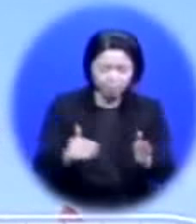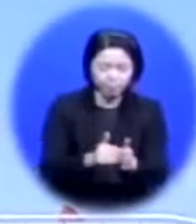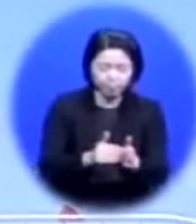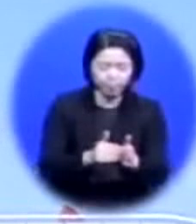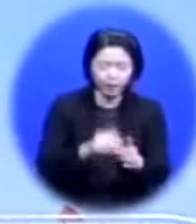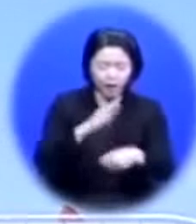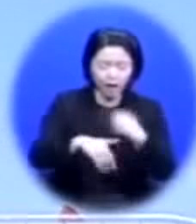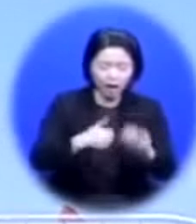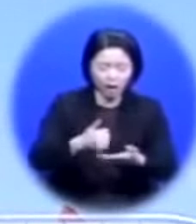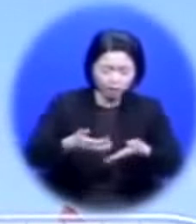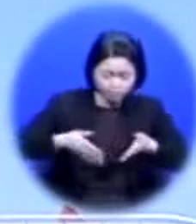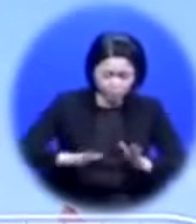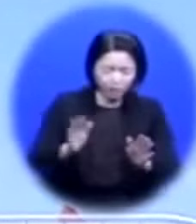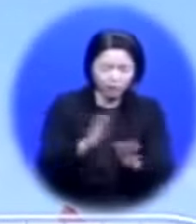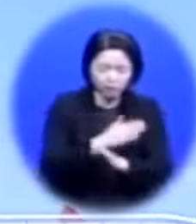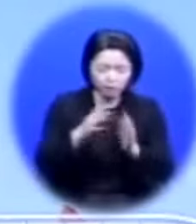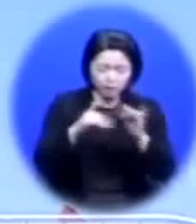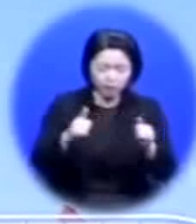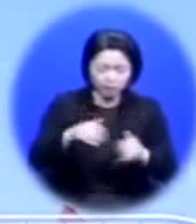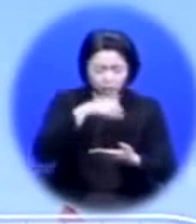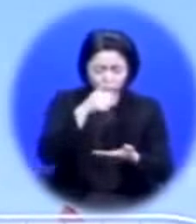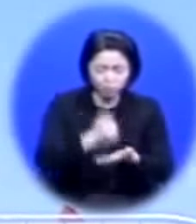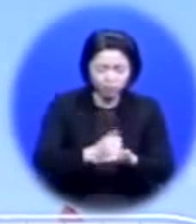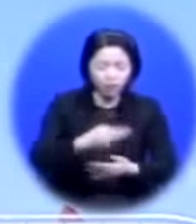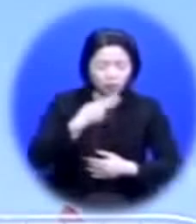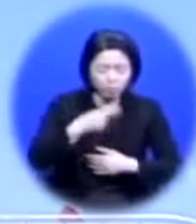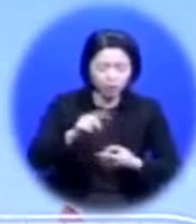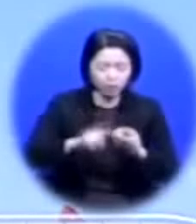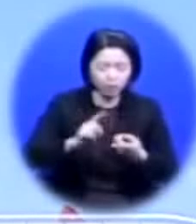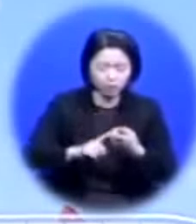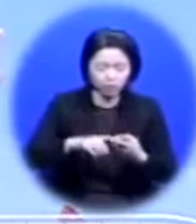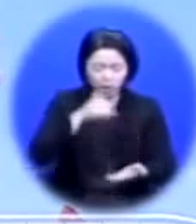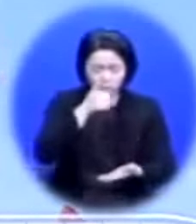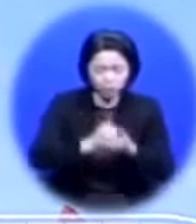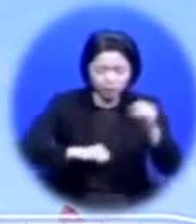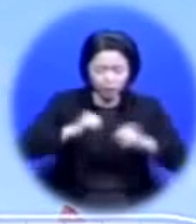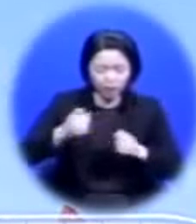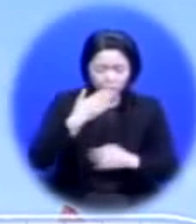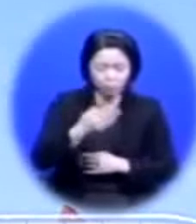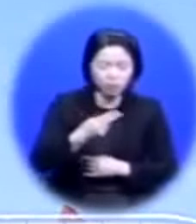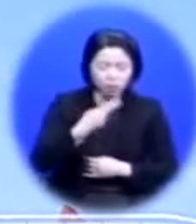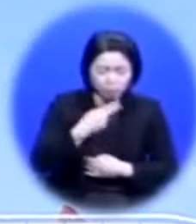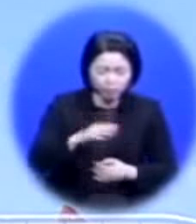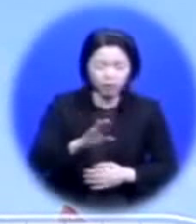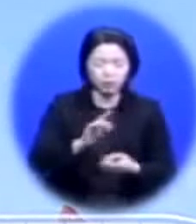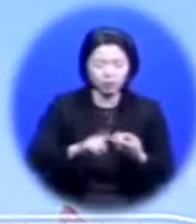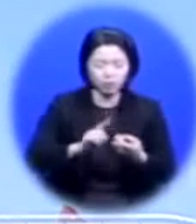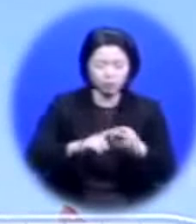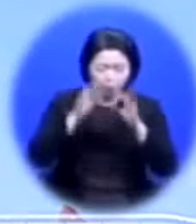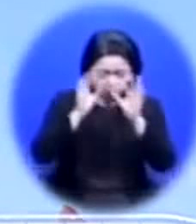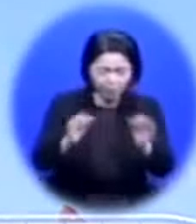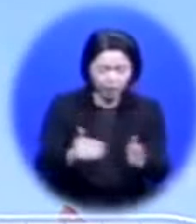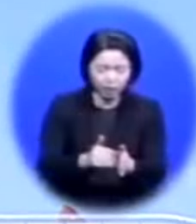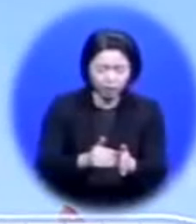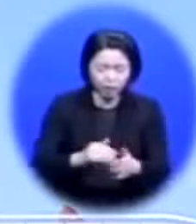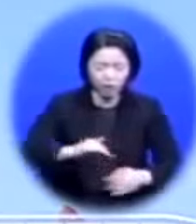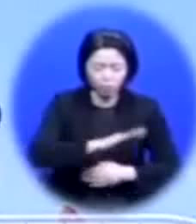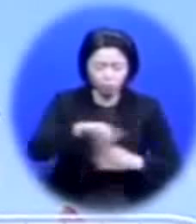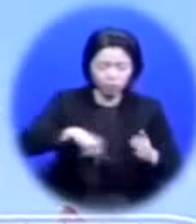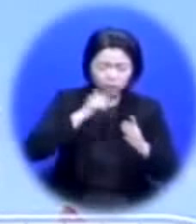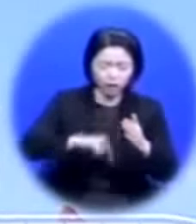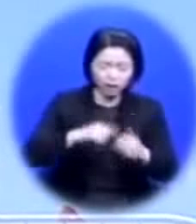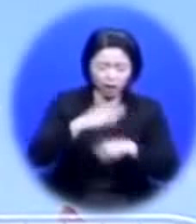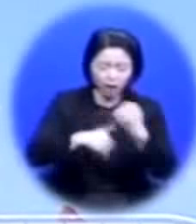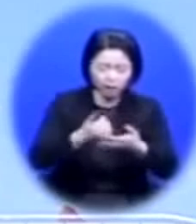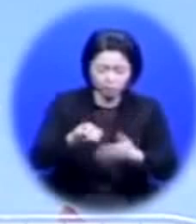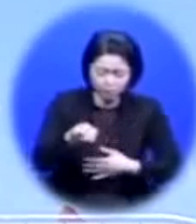하나님께로 난 자는 죄짓지 않는다는 사실 죄를 지을 수 없다는 사실을 보았습니다 우리 안에 하나님의